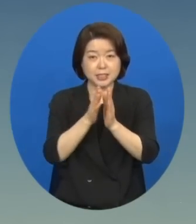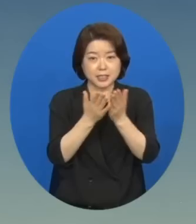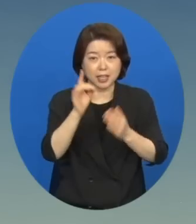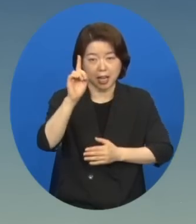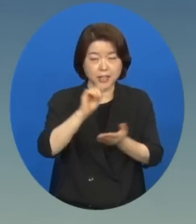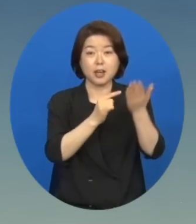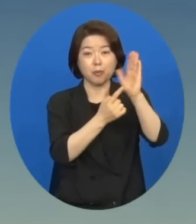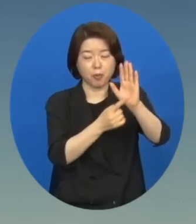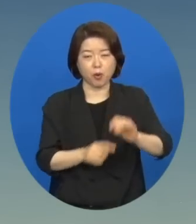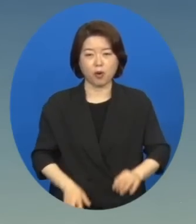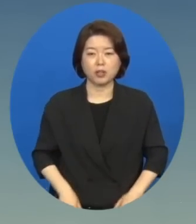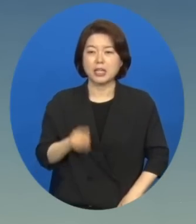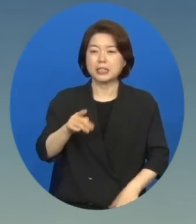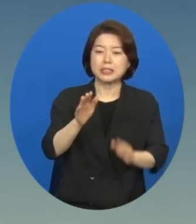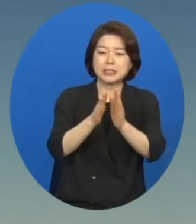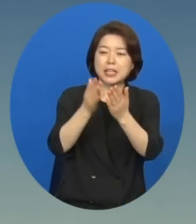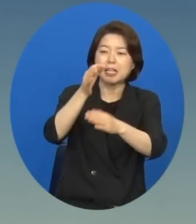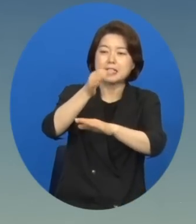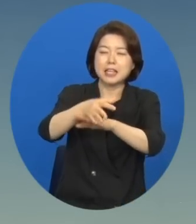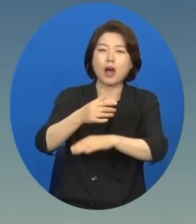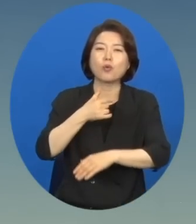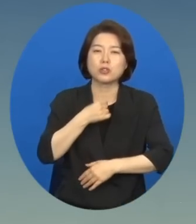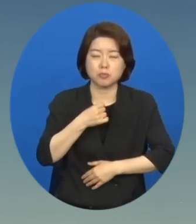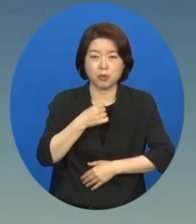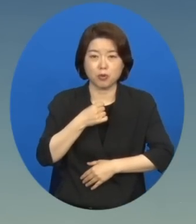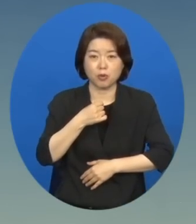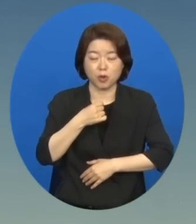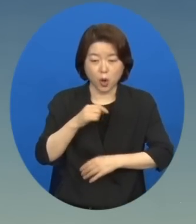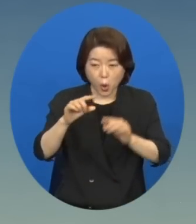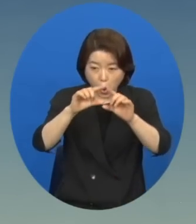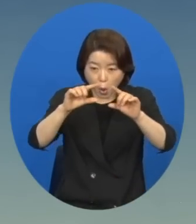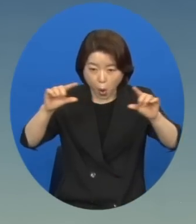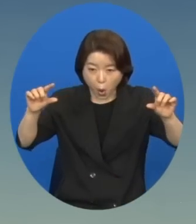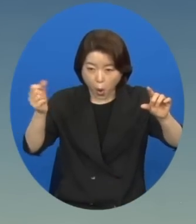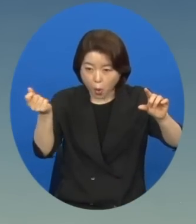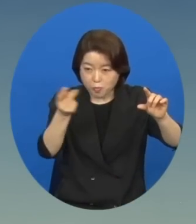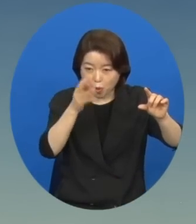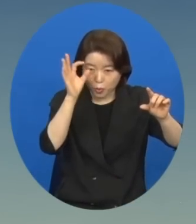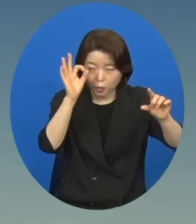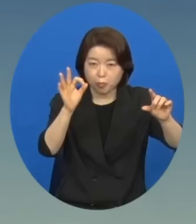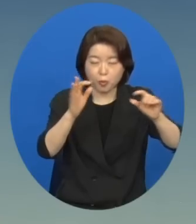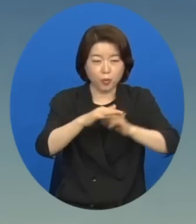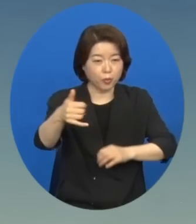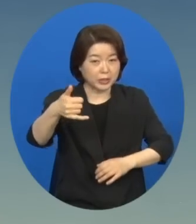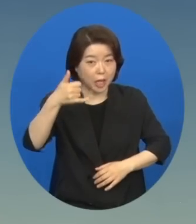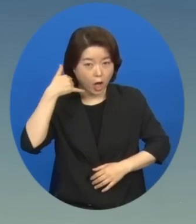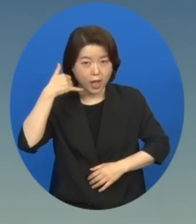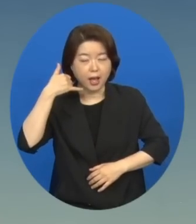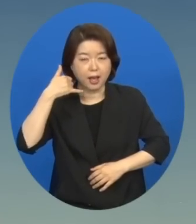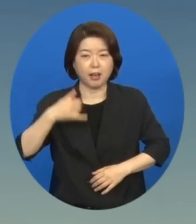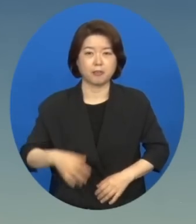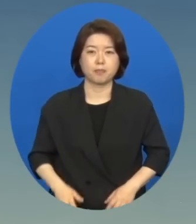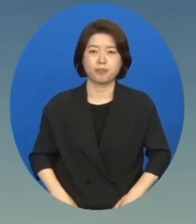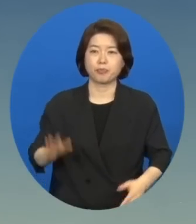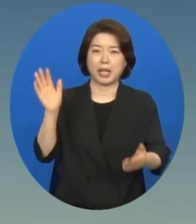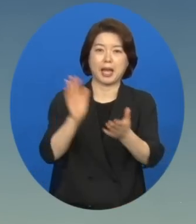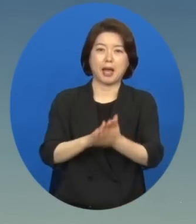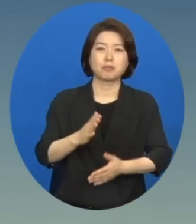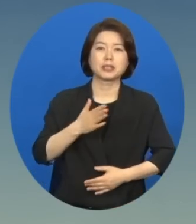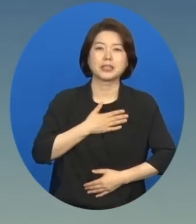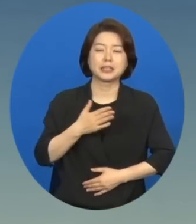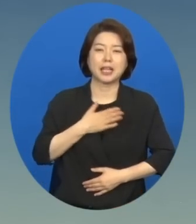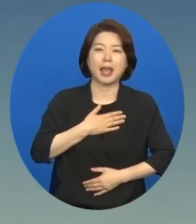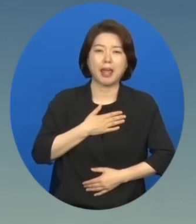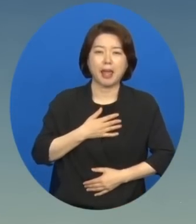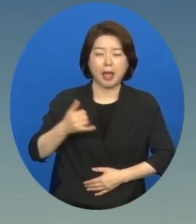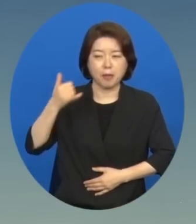그 책을 사고 싶어서 선한목자교회 번호가 나오니까 번호로 전화를 했는데 하필이면 제